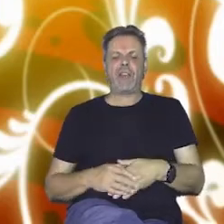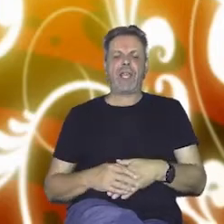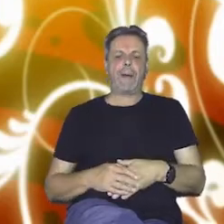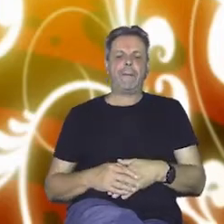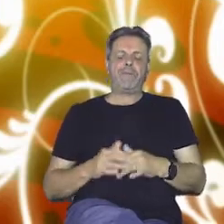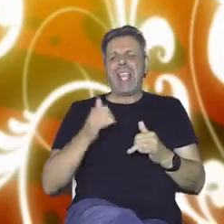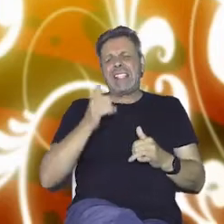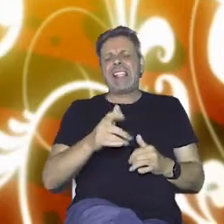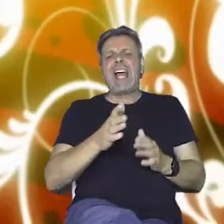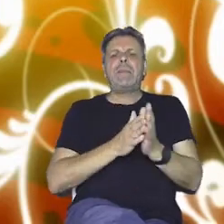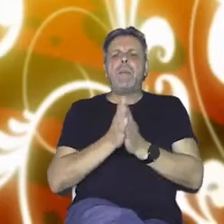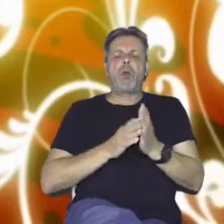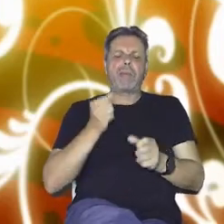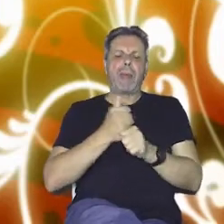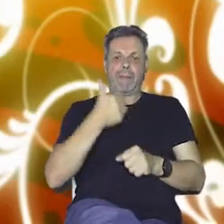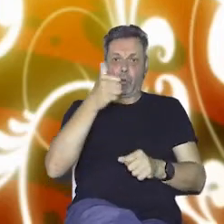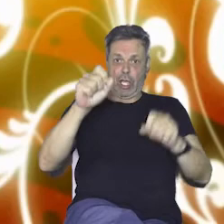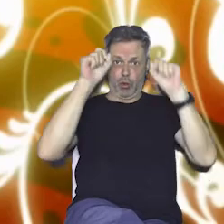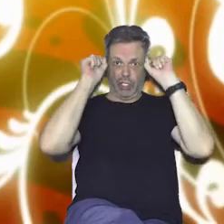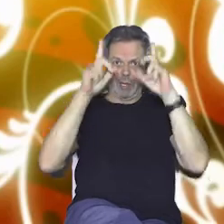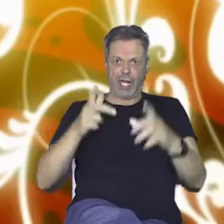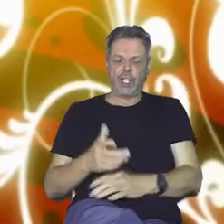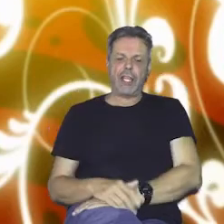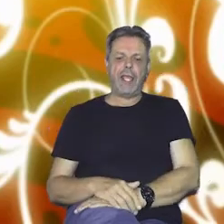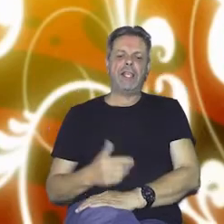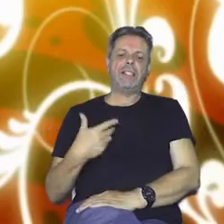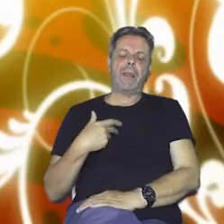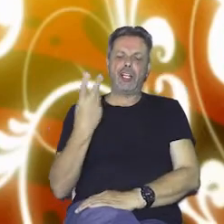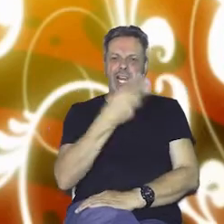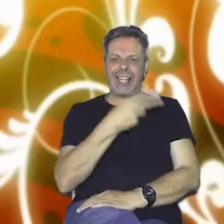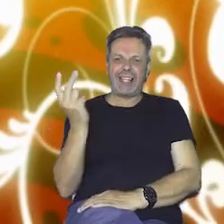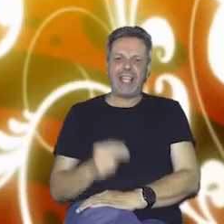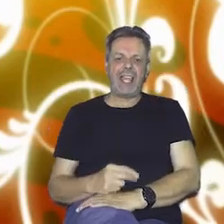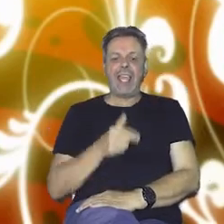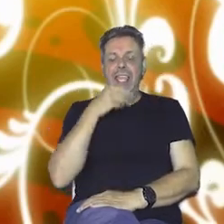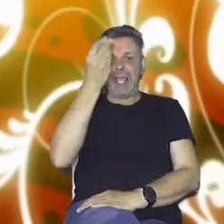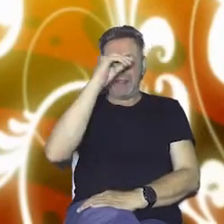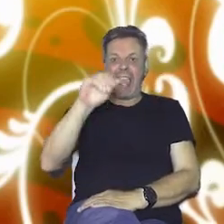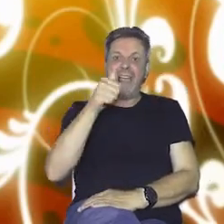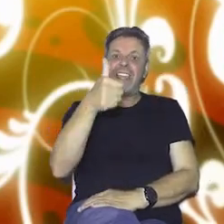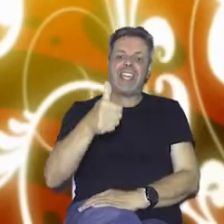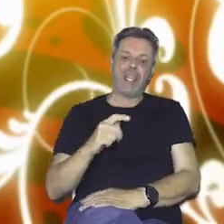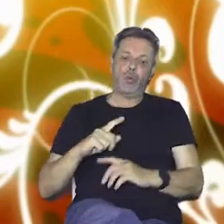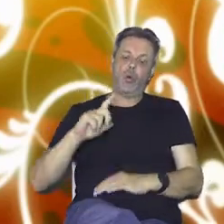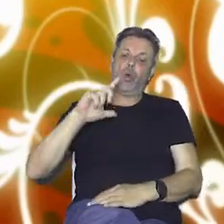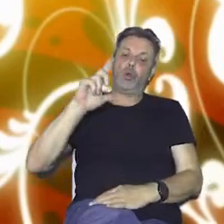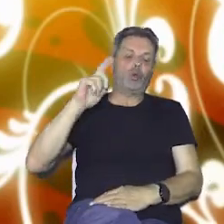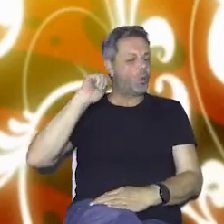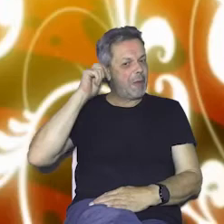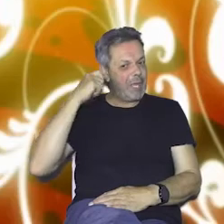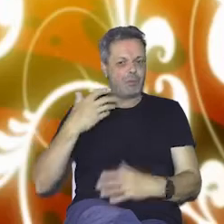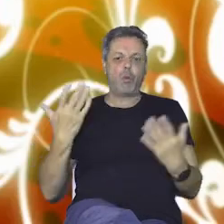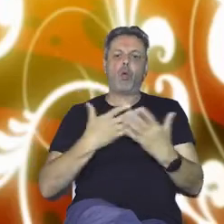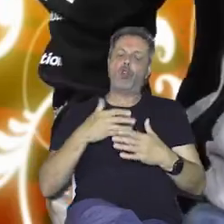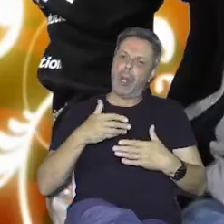te molim da napravimo jedno iznenađenje za gost, za naše gledatelje, pa najavi jednu drugu pjesmu koju